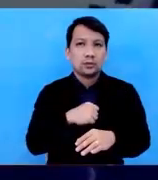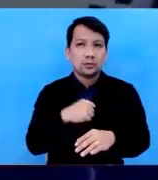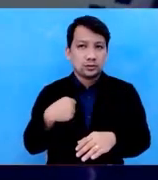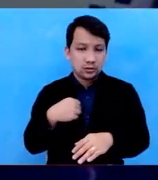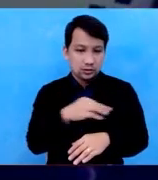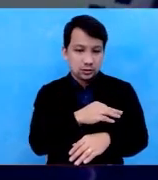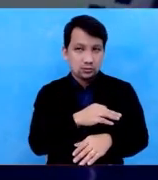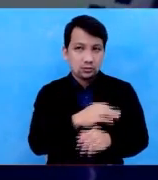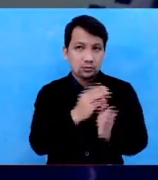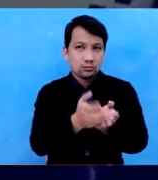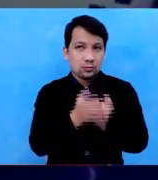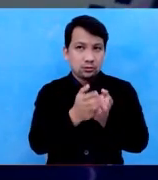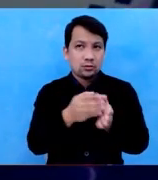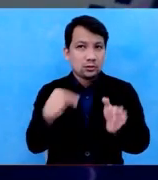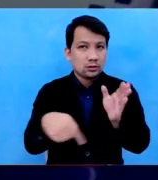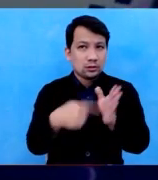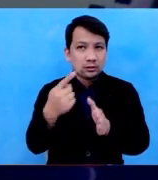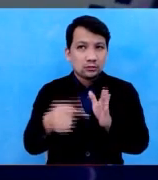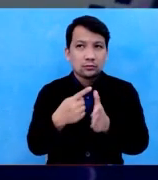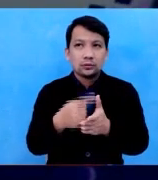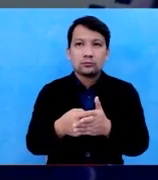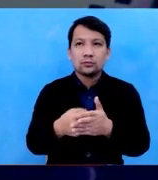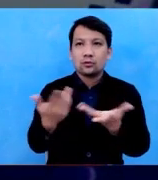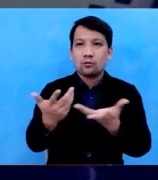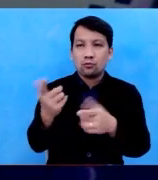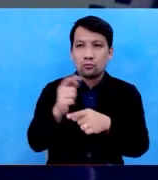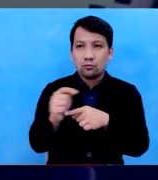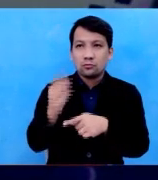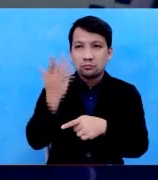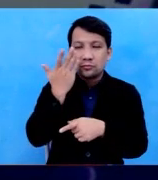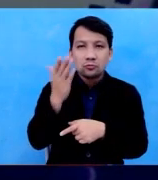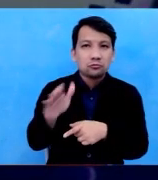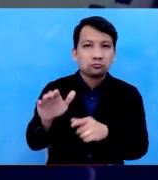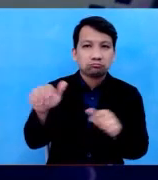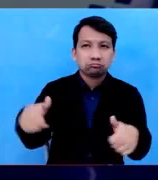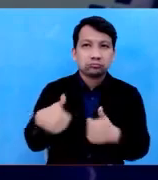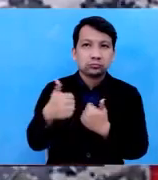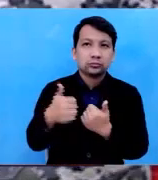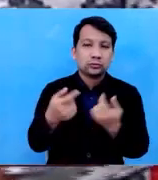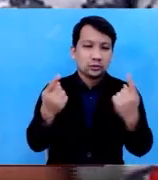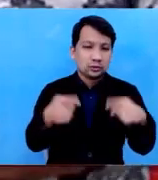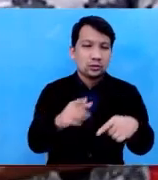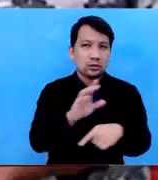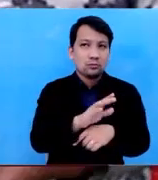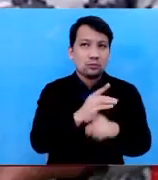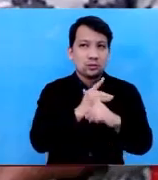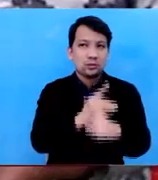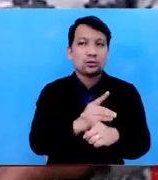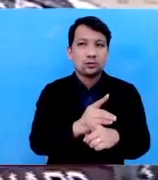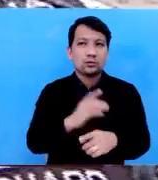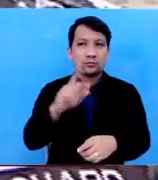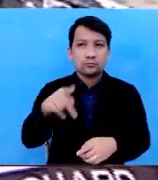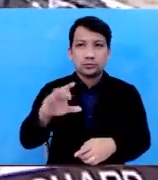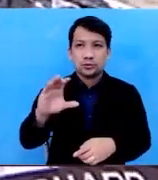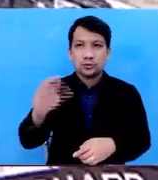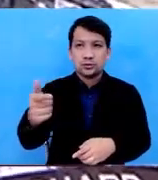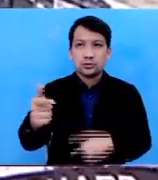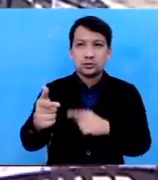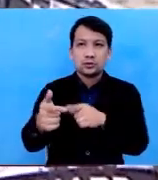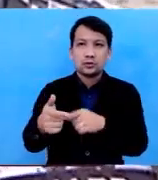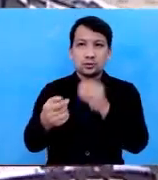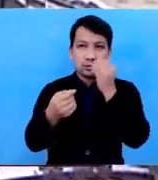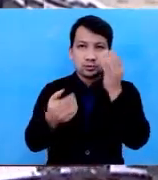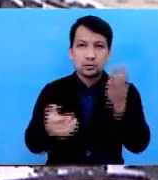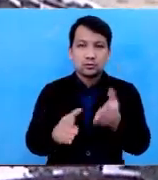lang hindi lang sila siguro nag-drill kapag meron karoon ng mga incident na ganito. Depensa ng Coast Guard. Lagi kami nagkakandak rin